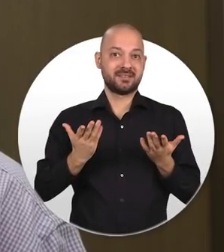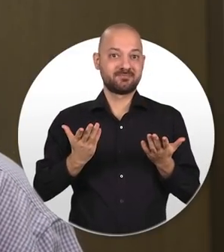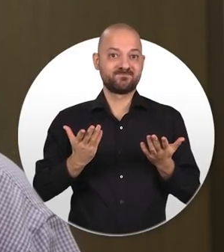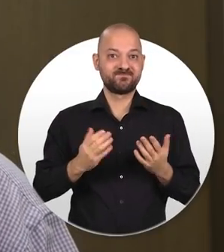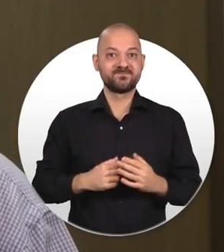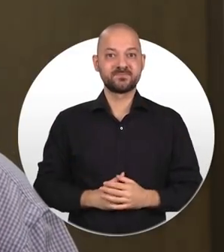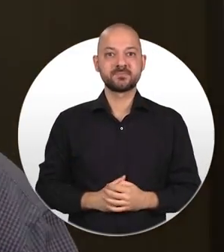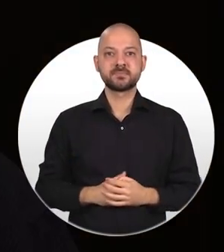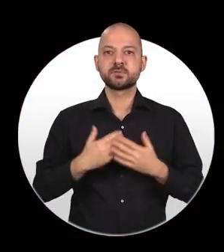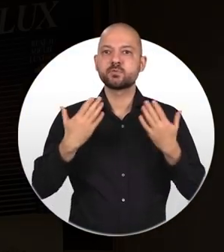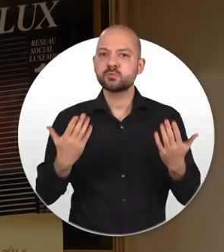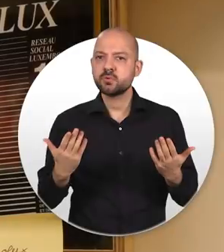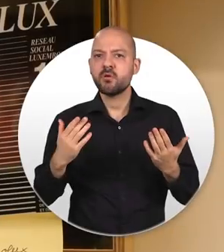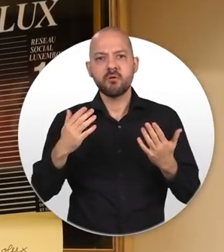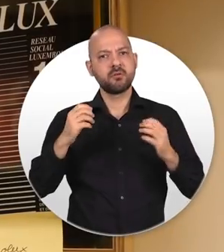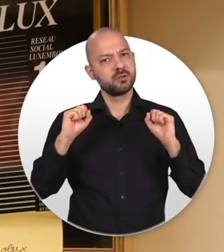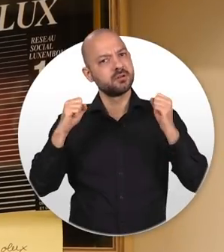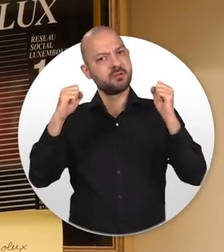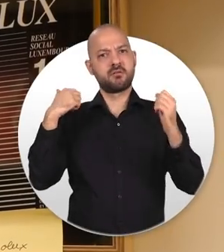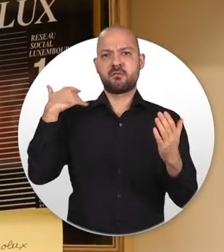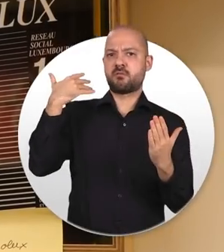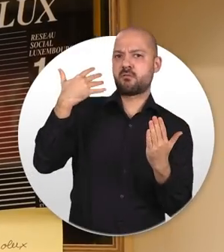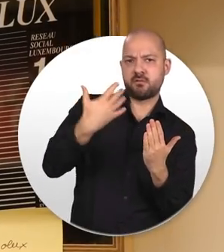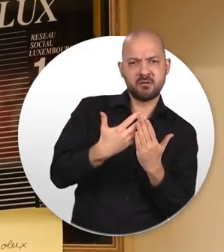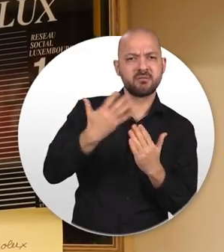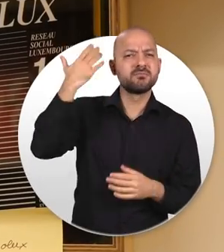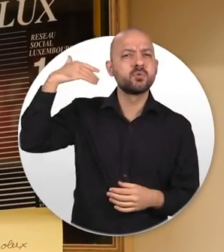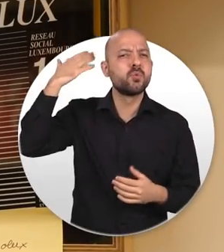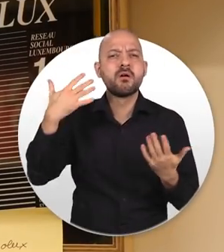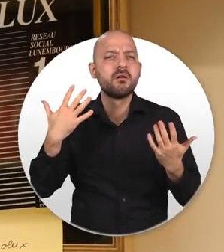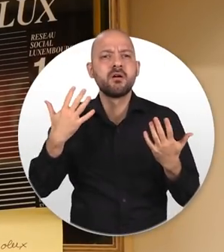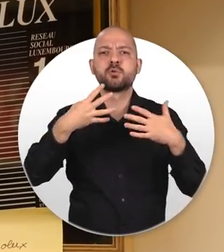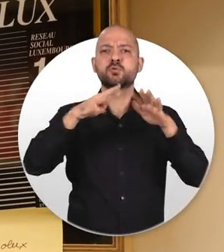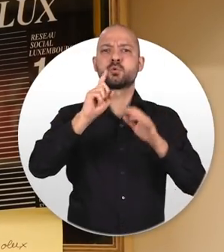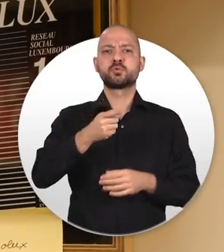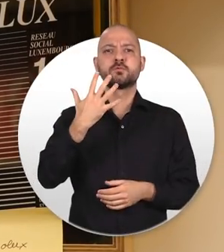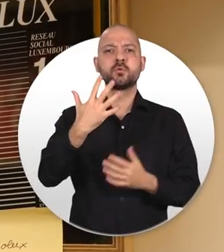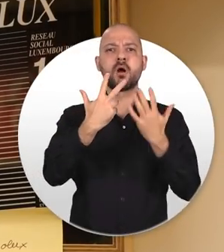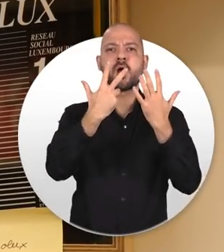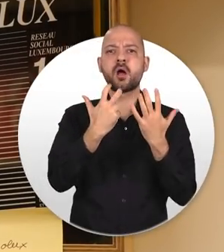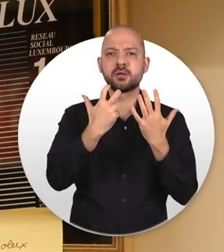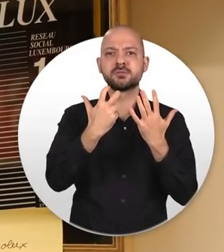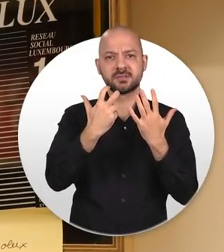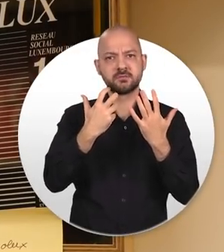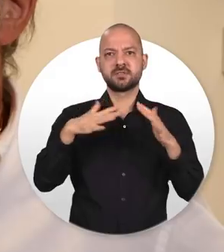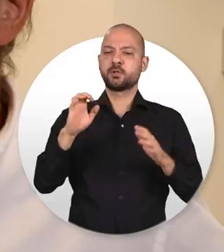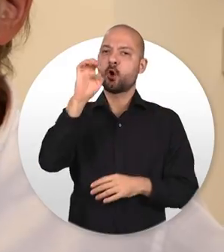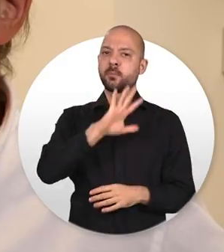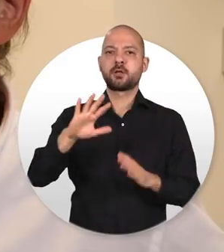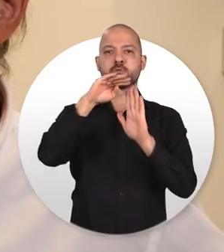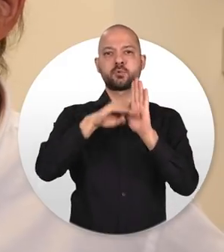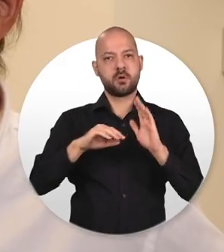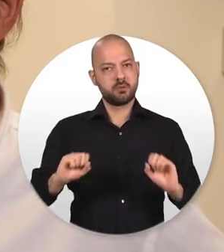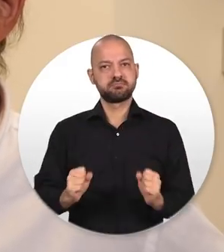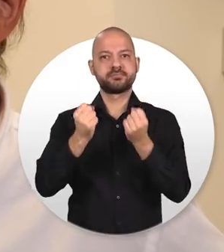Recht anzutreten. 1985, am Kader von einem europäischen Programm, hat sich eine Arbeitsgruppe zusammengefunden, den als